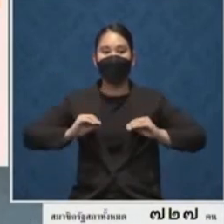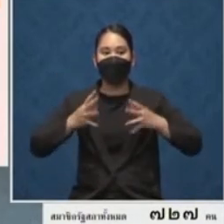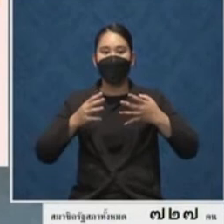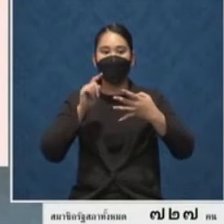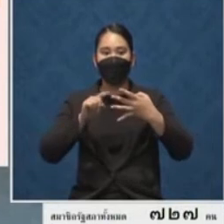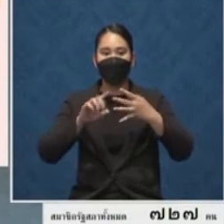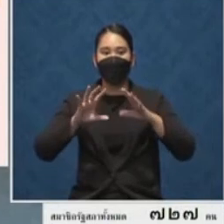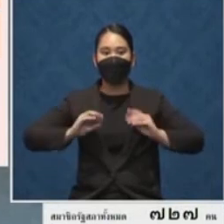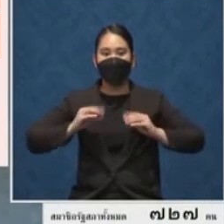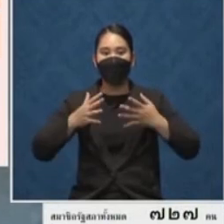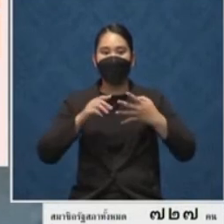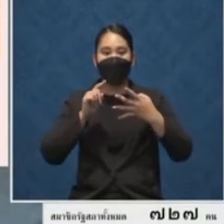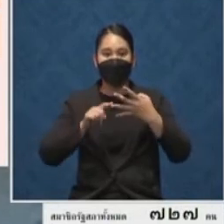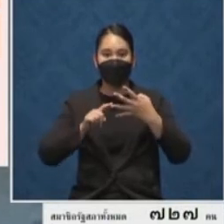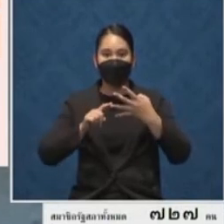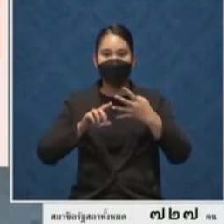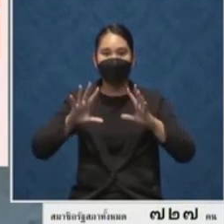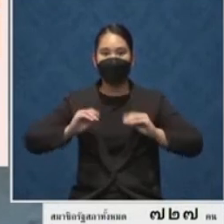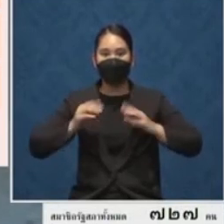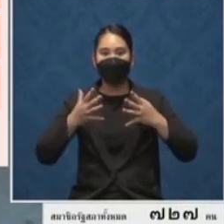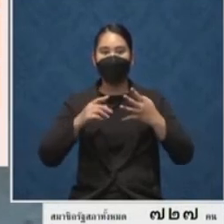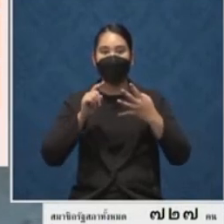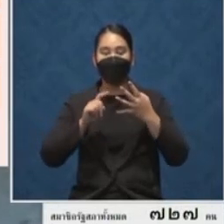3ไม่รับหลักการ4ไม่รับหลักการครับ